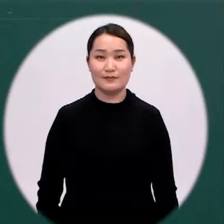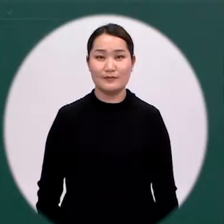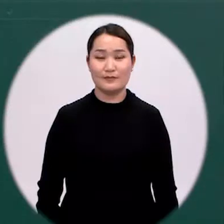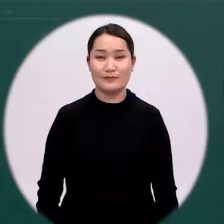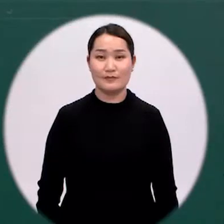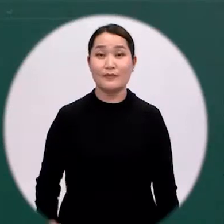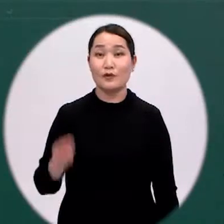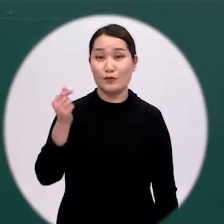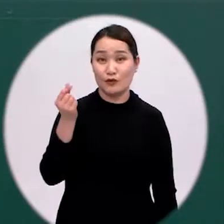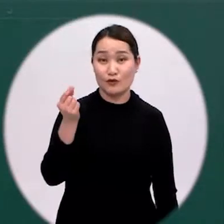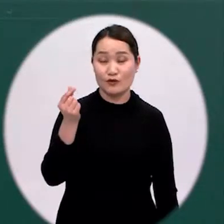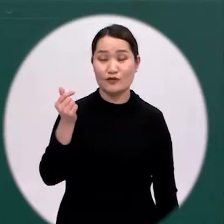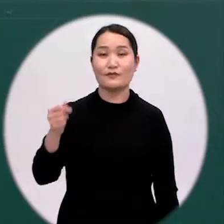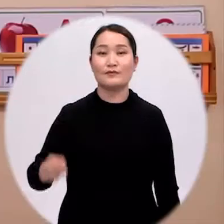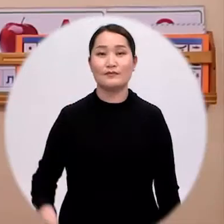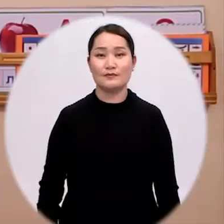Төгрөг.